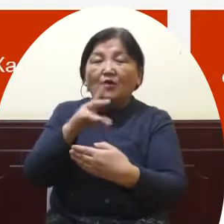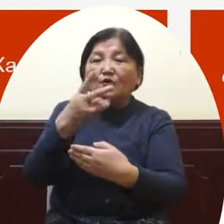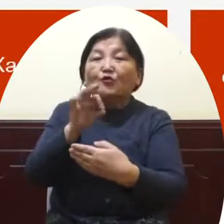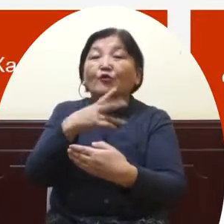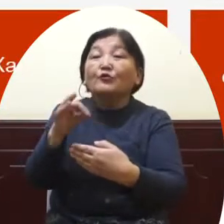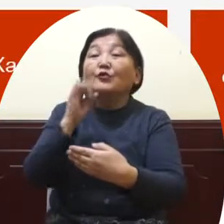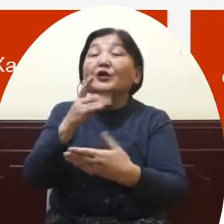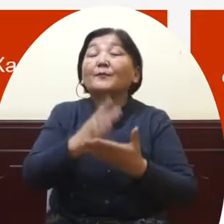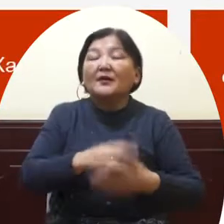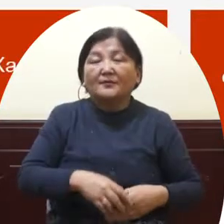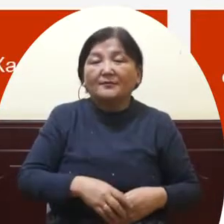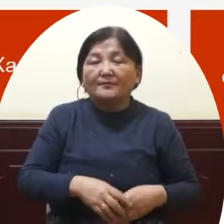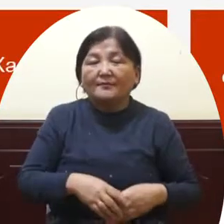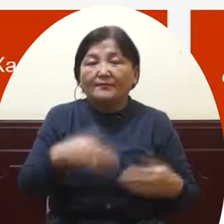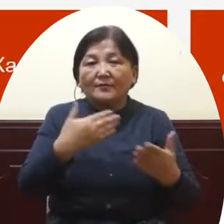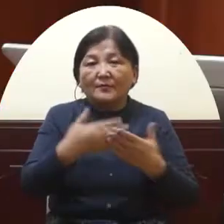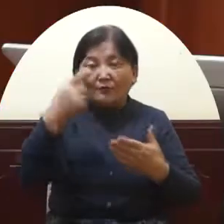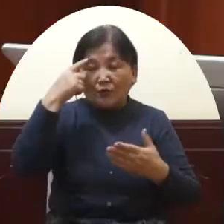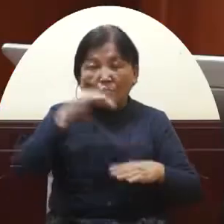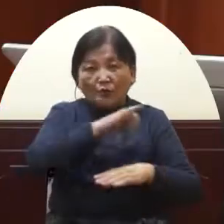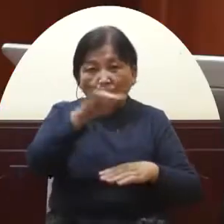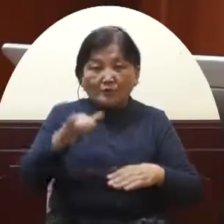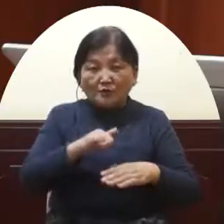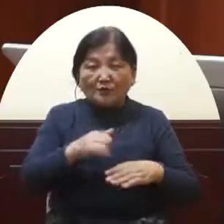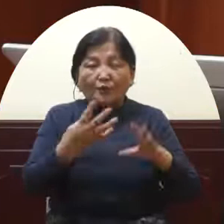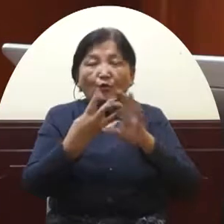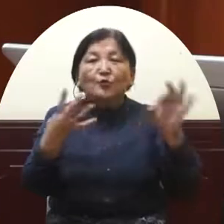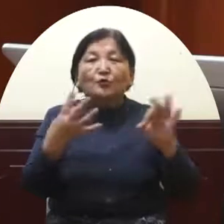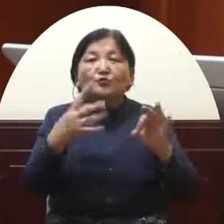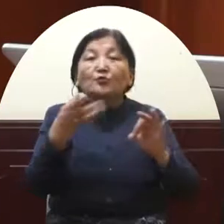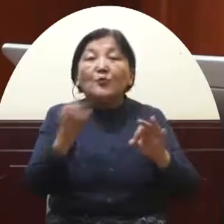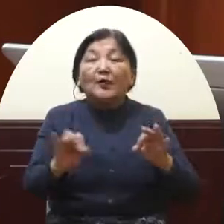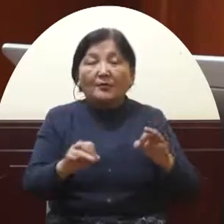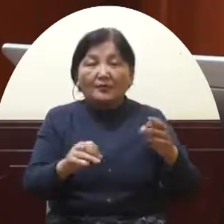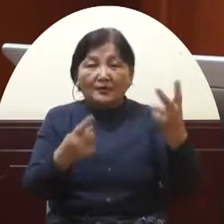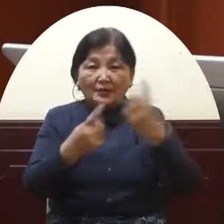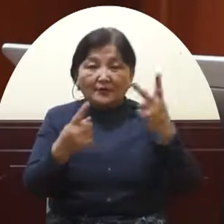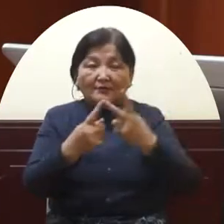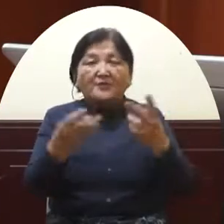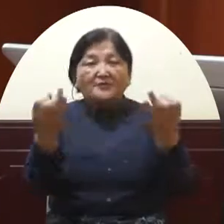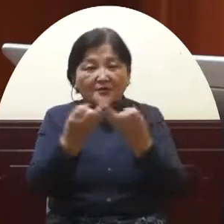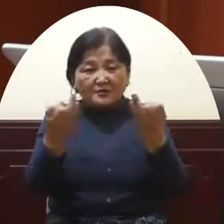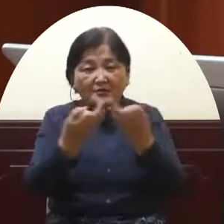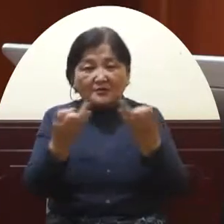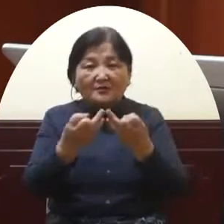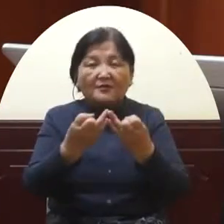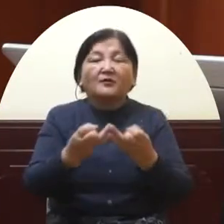Одоо өнөөдөр ингээд Монгол улсын хэмжээнд авч үзэх юм бол нэг 403 хэвлэл мэдээллийн хэрэгсэл байна гэж байна. 428 гэсэн баха.